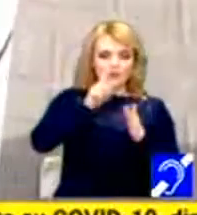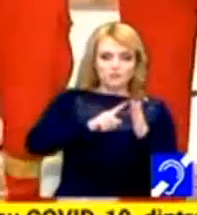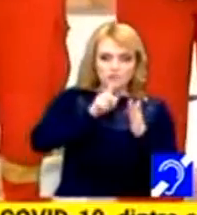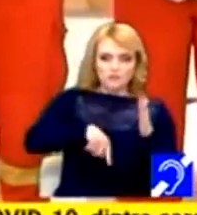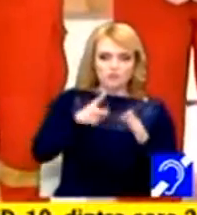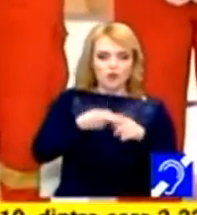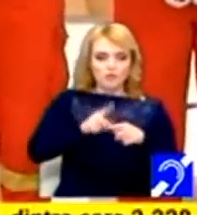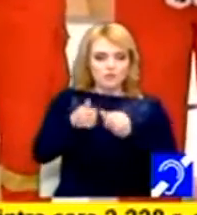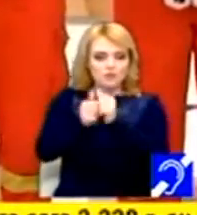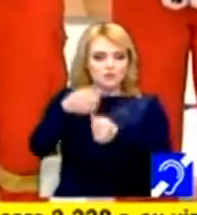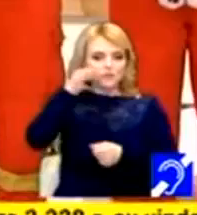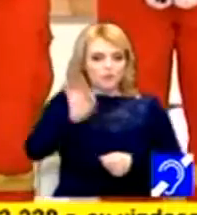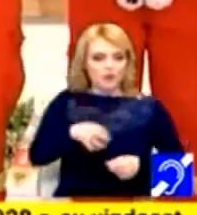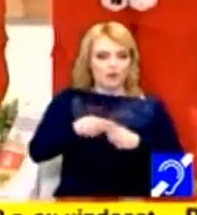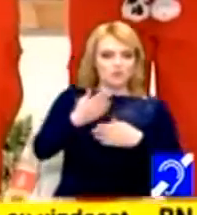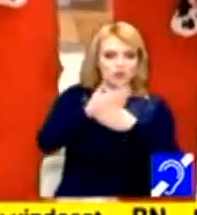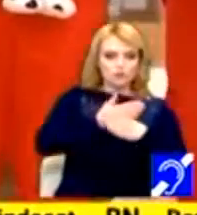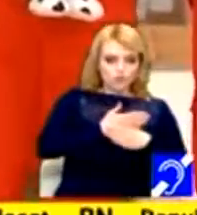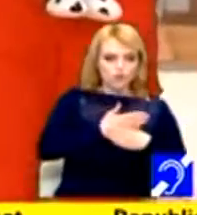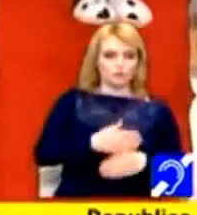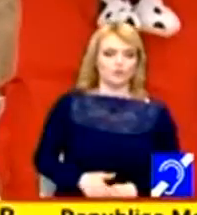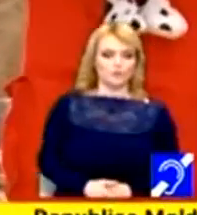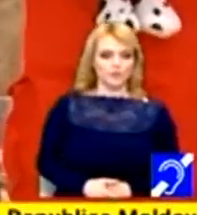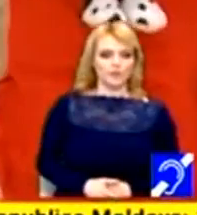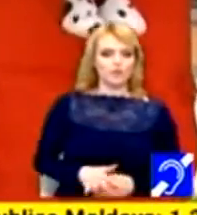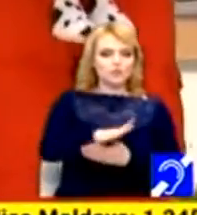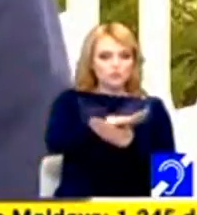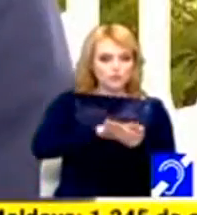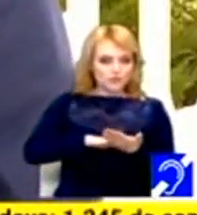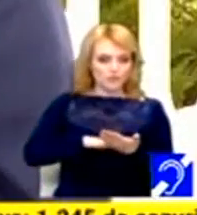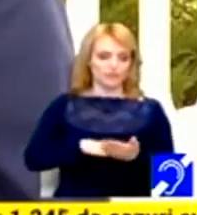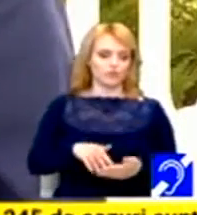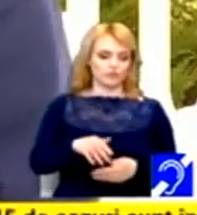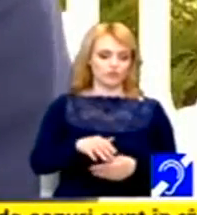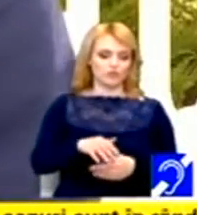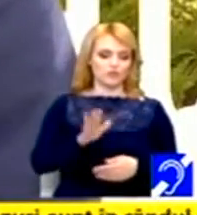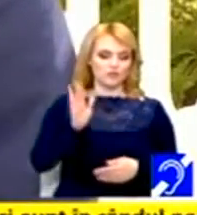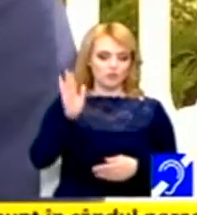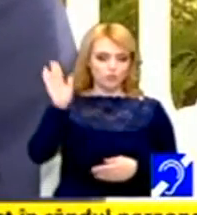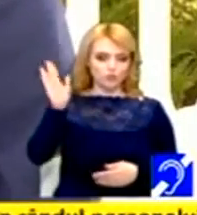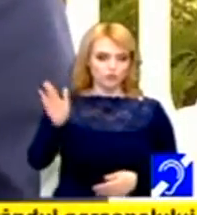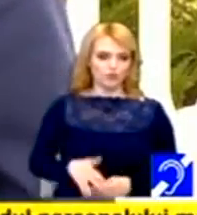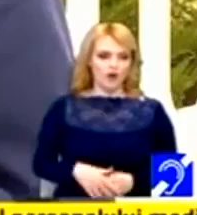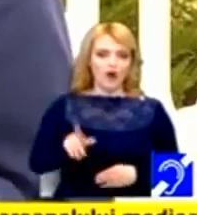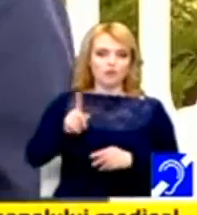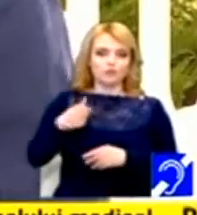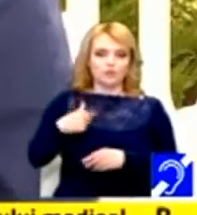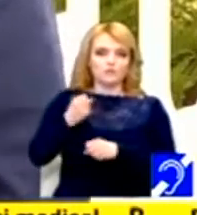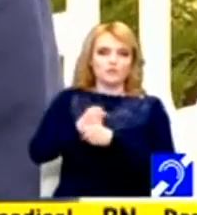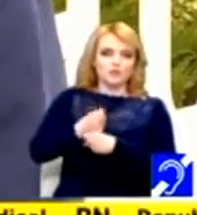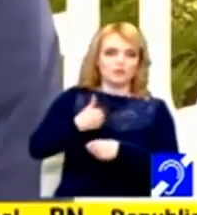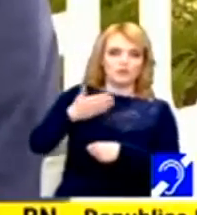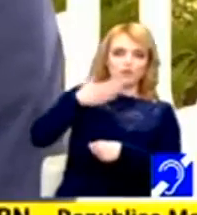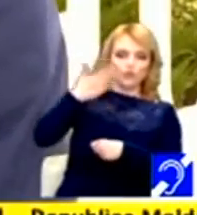asistență, schimb de experiență și ajutor, încă o dată spuneam, să continue la necesitate, dar gestul României, spuneam, va